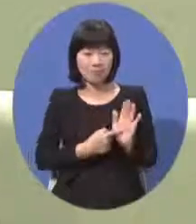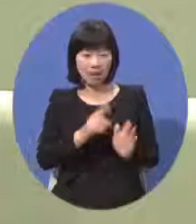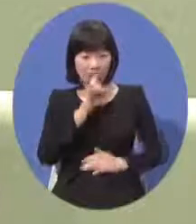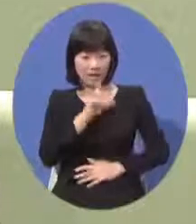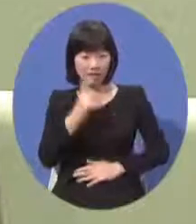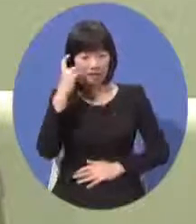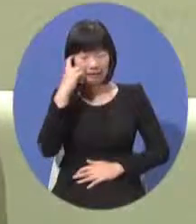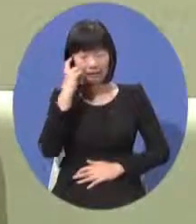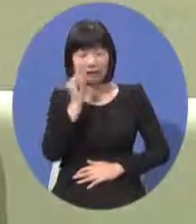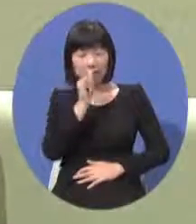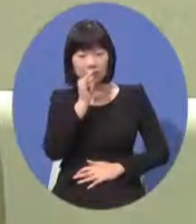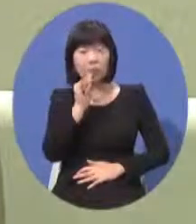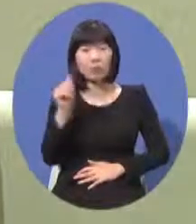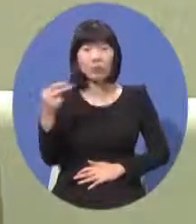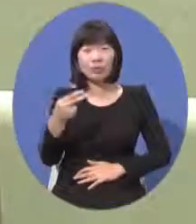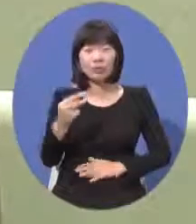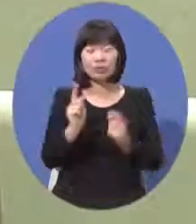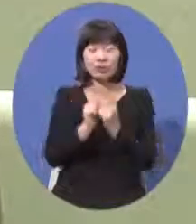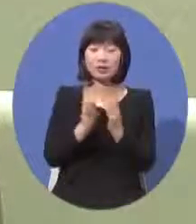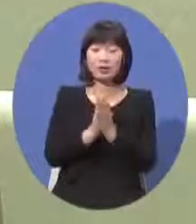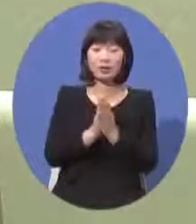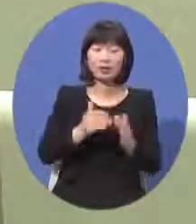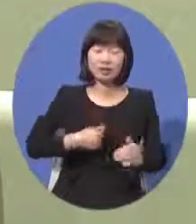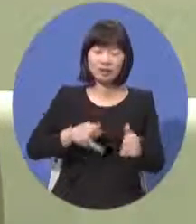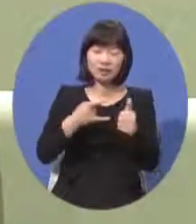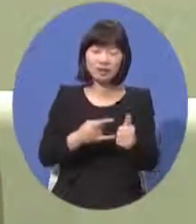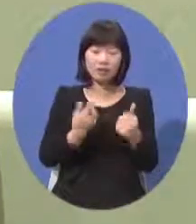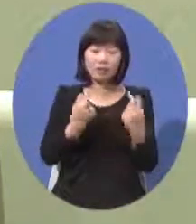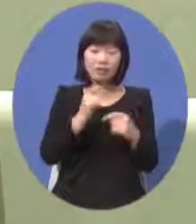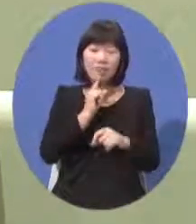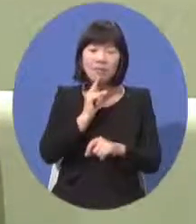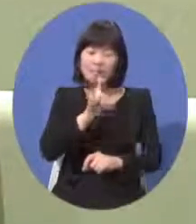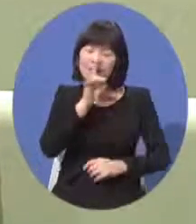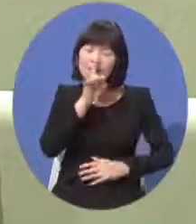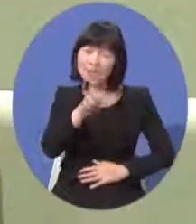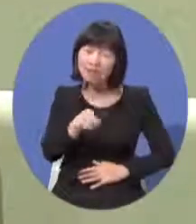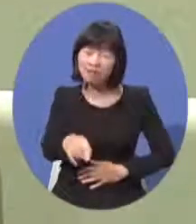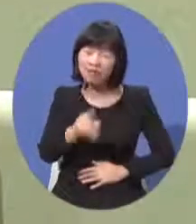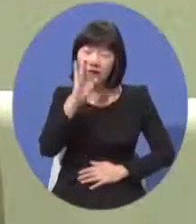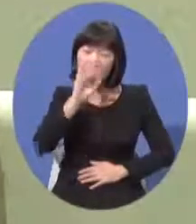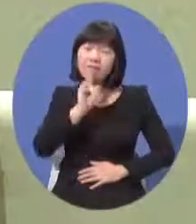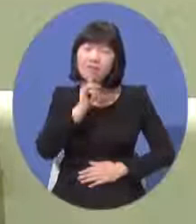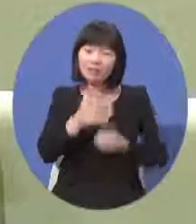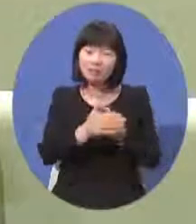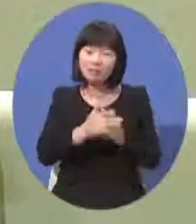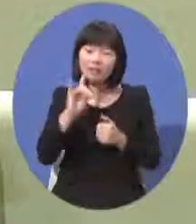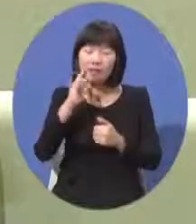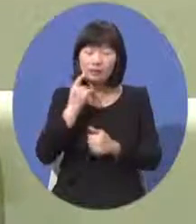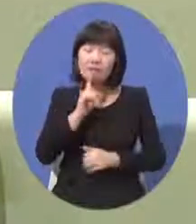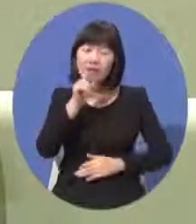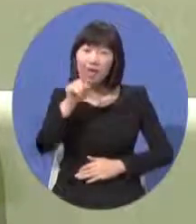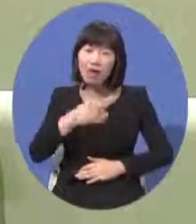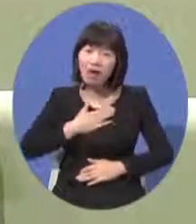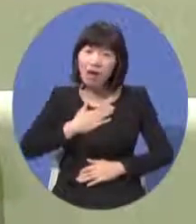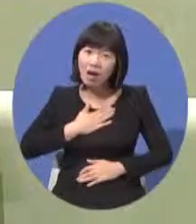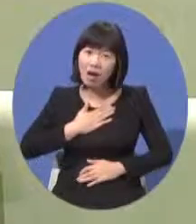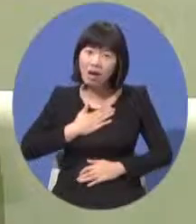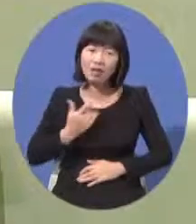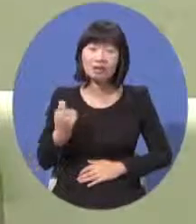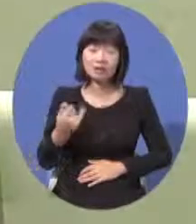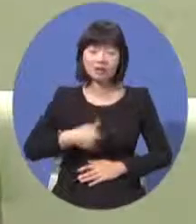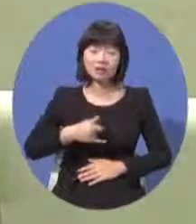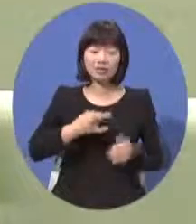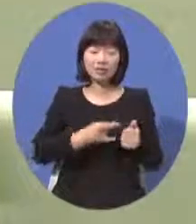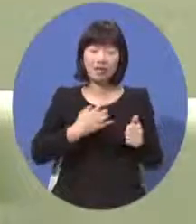되는구나 생각하기도 하고 또 직접적으로도 아이한테 그런 말 하면 못 써. 그건 나쁜 말이니까 예쁘게 말해야지. 뭐 이런 식으로 이제